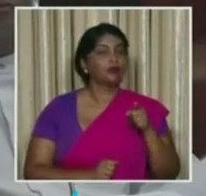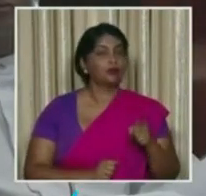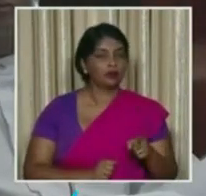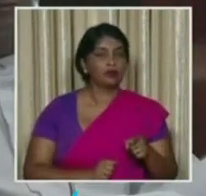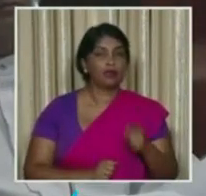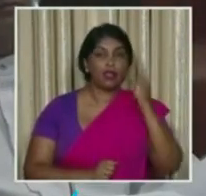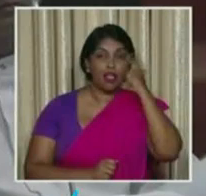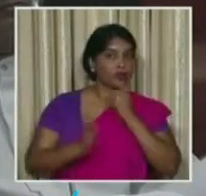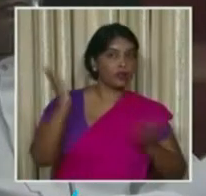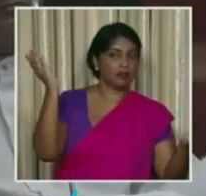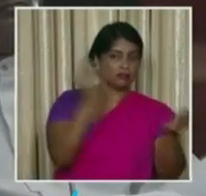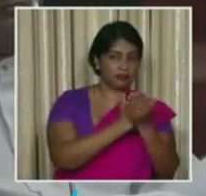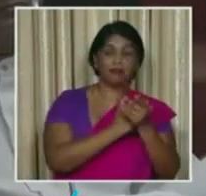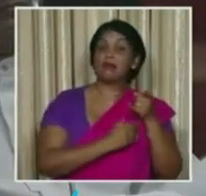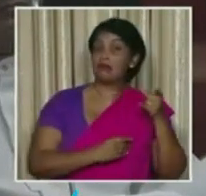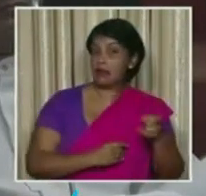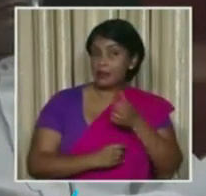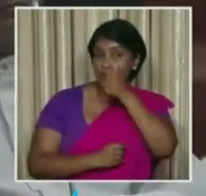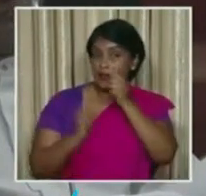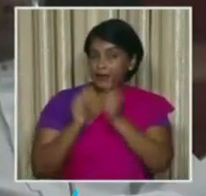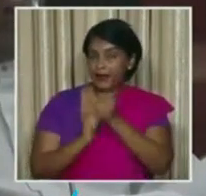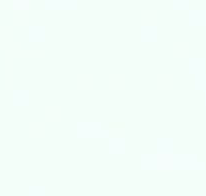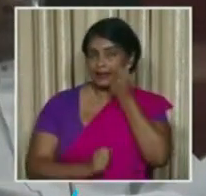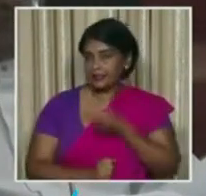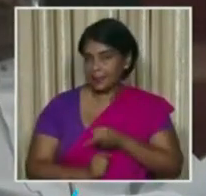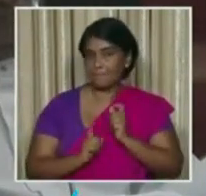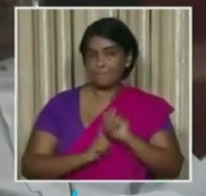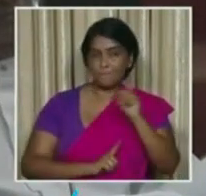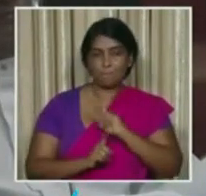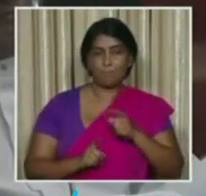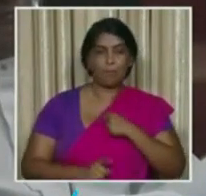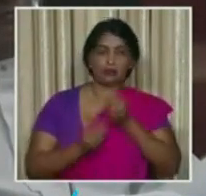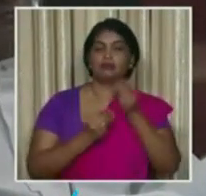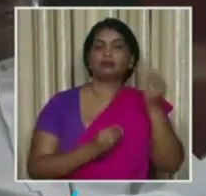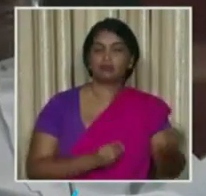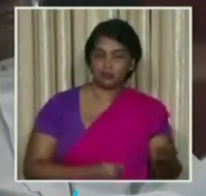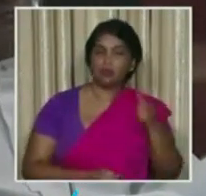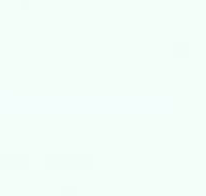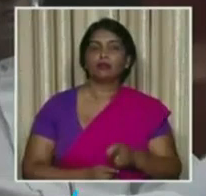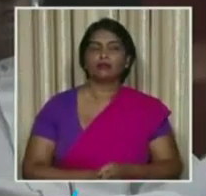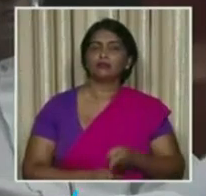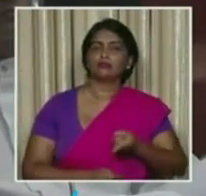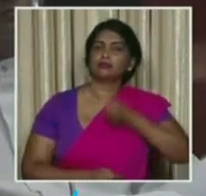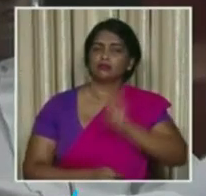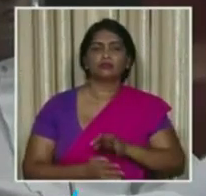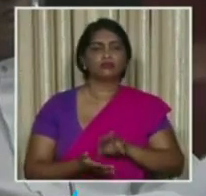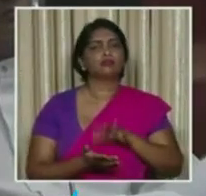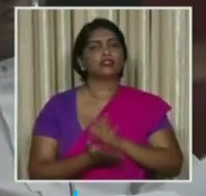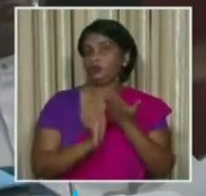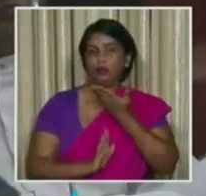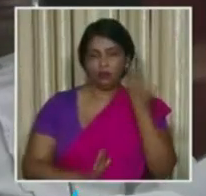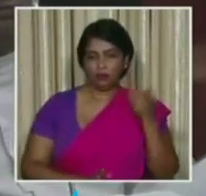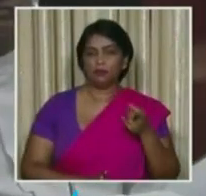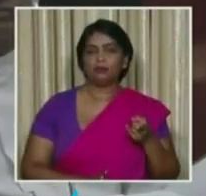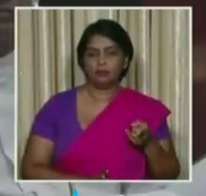කළු සල්ලි සුදු කරනවා කියන්නේ. ඒ කළු වැඩේ ඒ සැකසහිත වැඩේ පාර්ලිමේන්තුවේ යෝජනාවක් හැටියට දාලා ඔබතුමාගේ අනු නියෝගයක් ගන්නවා විභාග කරන්න බෑ